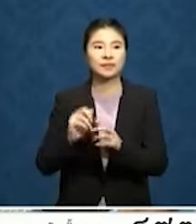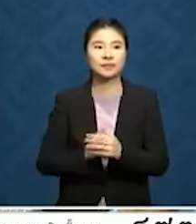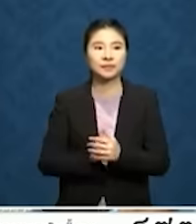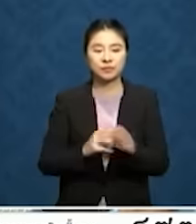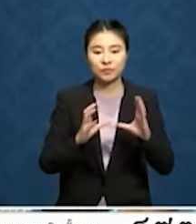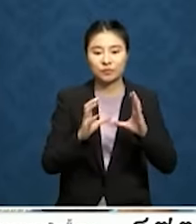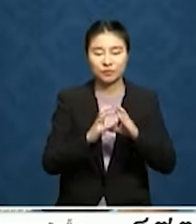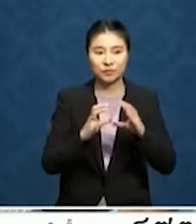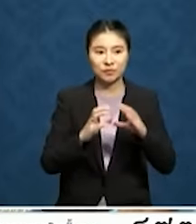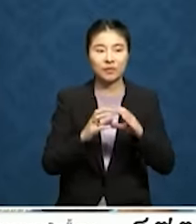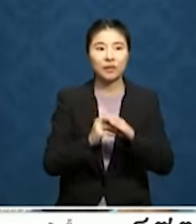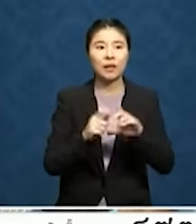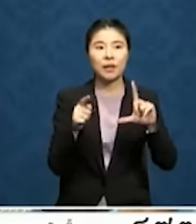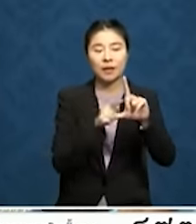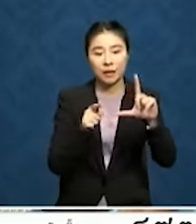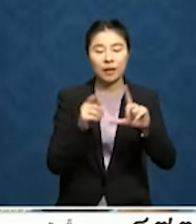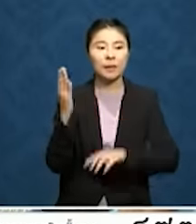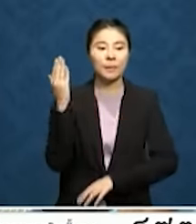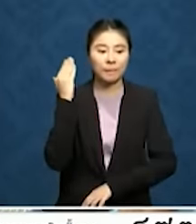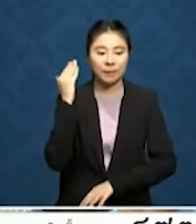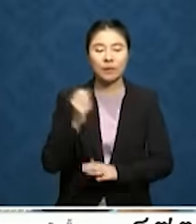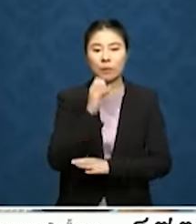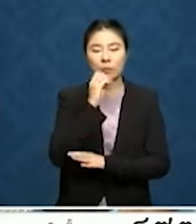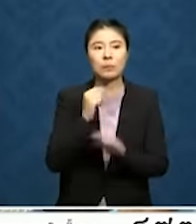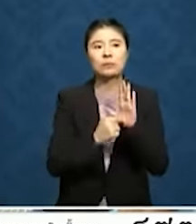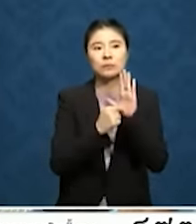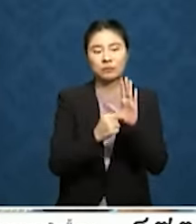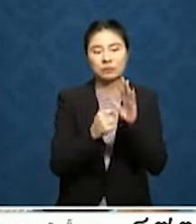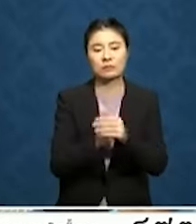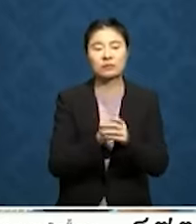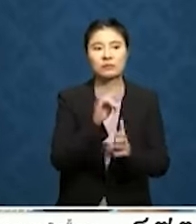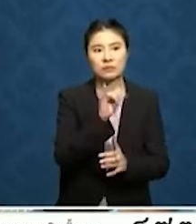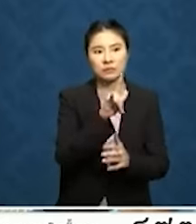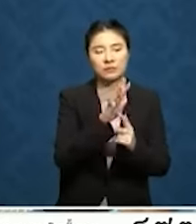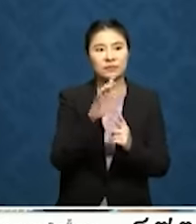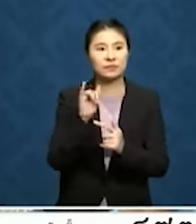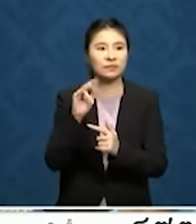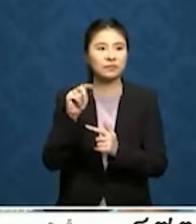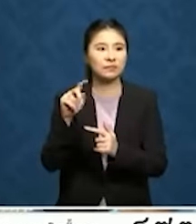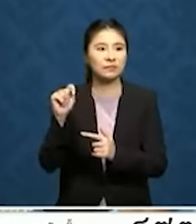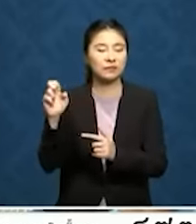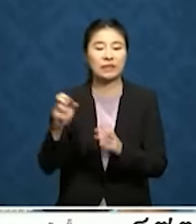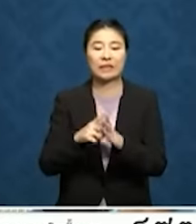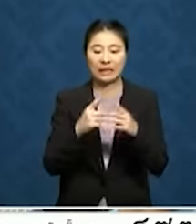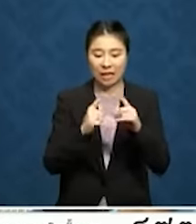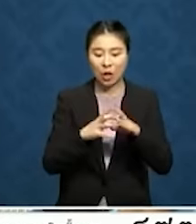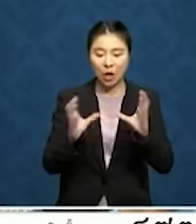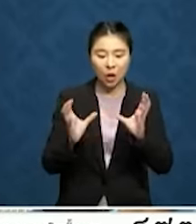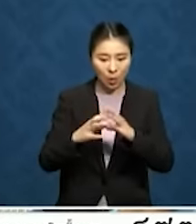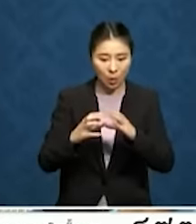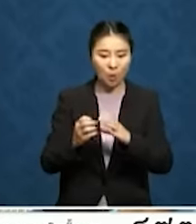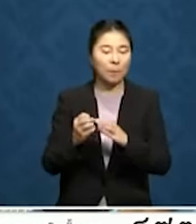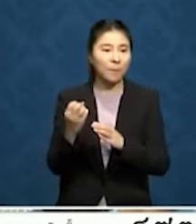าวไกลในขณะนั้นเป็นผู้เสนอจึงเป็นยัตติแต่ถ้าเป็นผู้ จากพรรคเสียงข้างมากนะครับเป็นผู้เสน